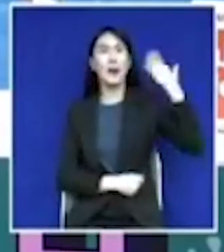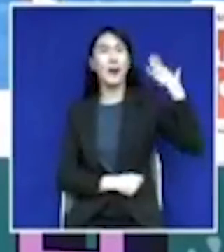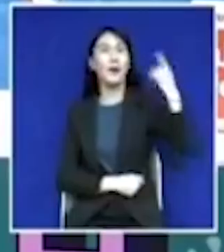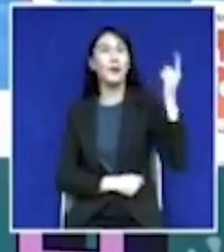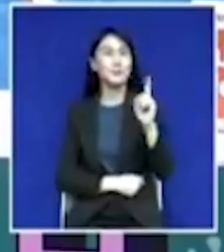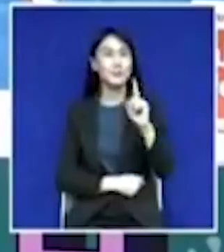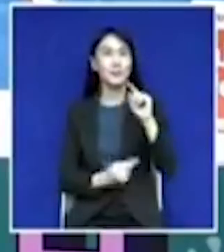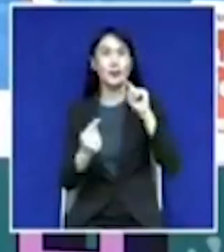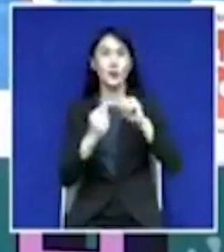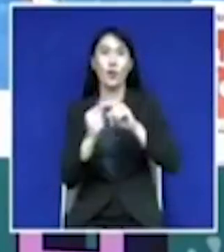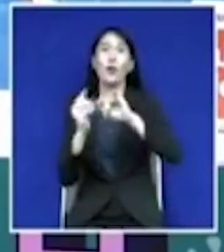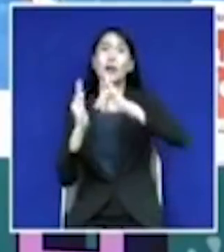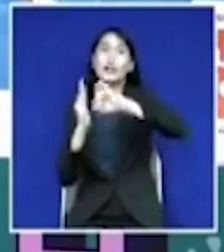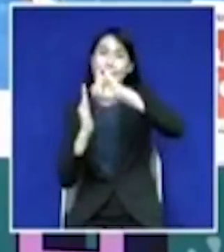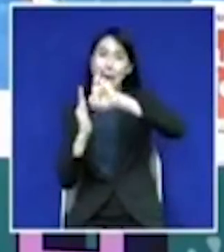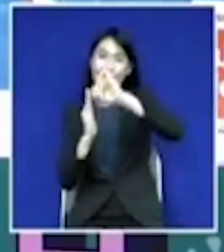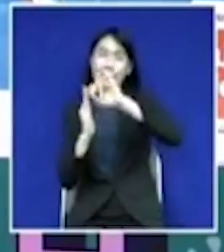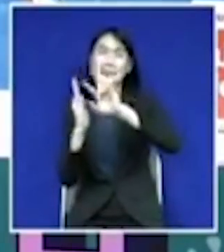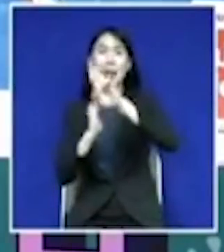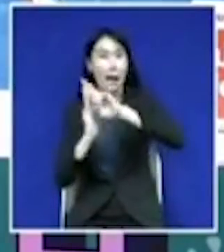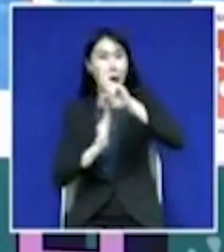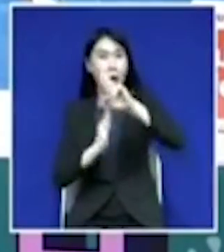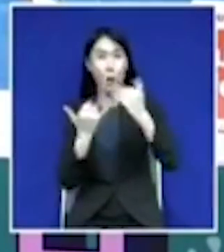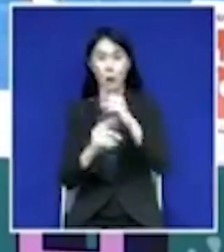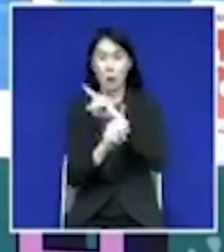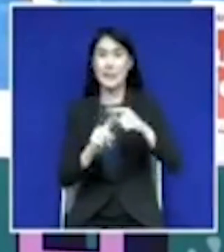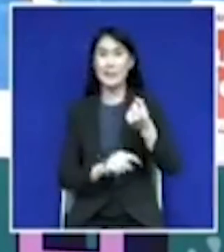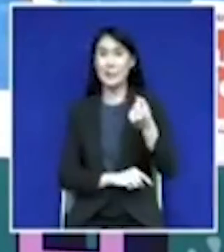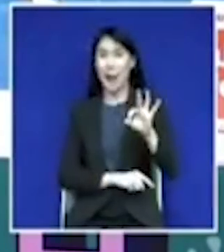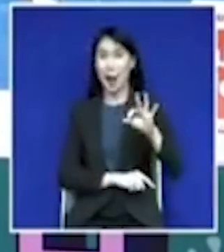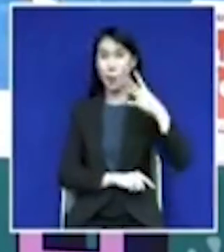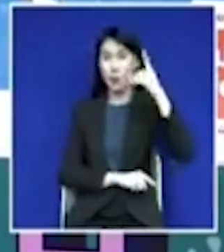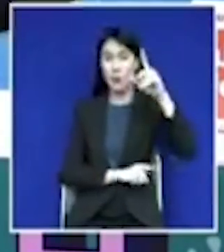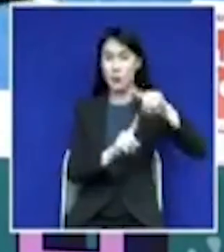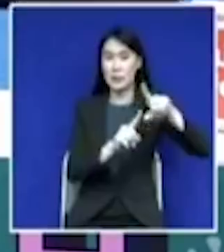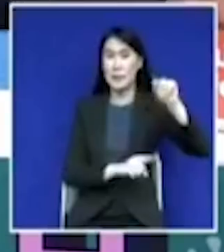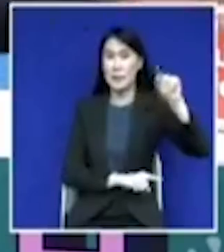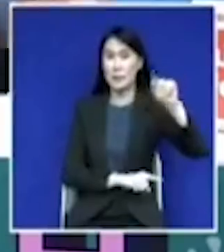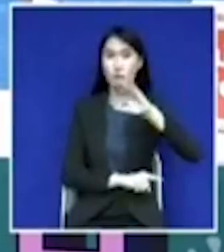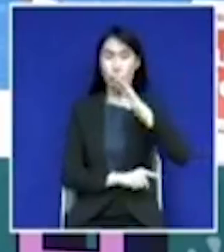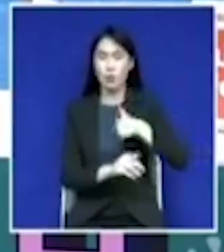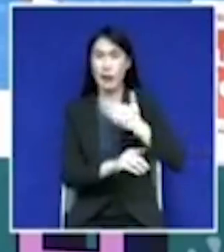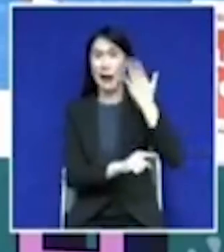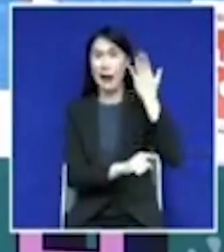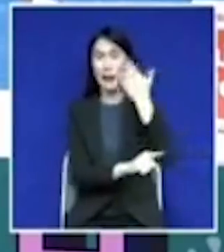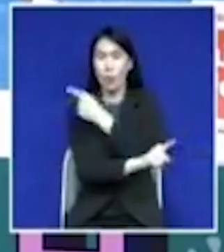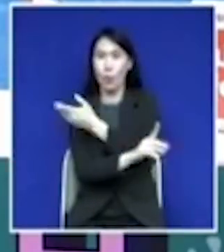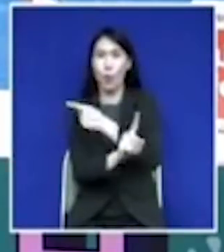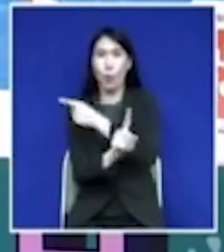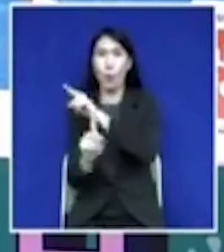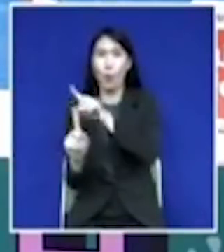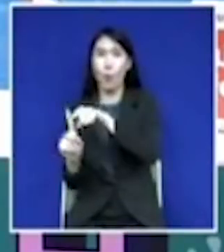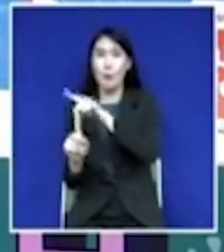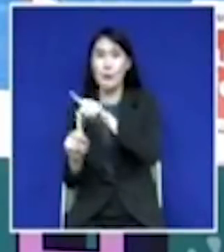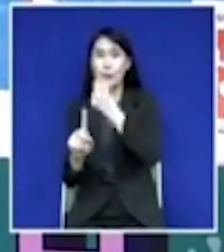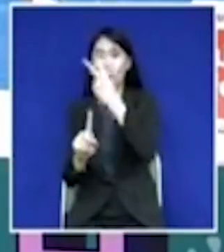เรื่องของเชียงรายเชียงใหม่เราบอกว่าวันนี้วันที่19พรุ่งนี้20ถ้าจะครบ14วันตั้งแต่วันที่6นะครับ